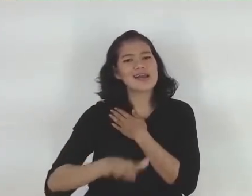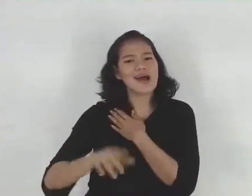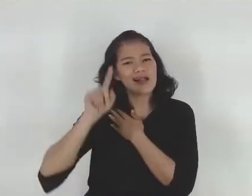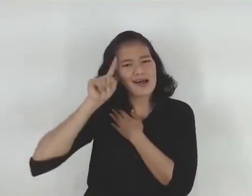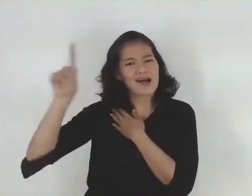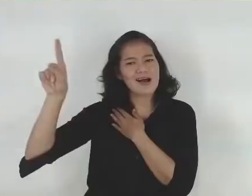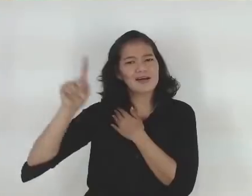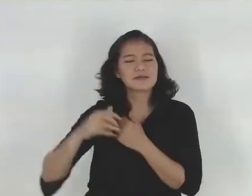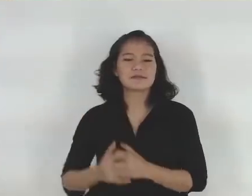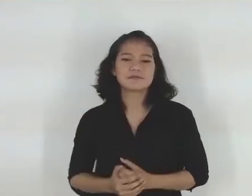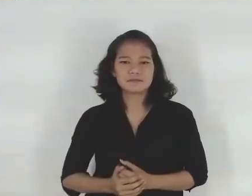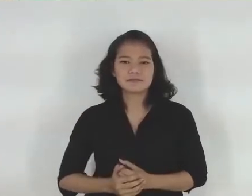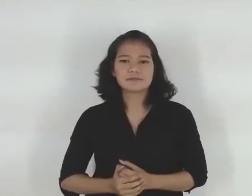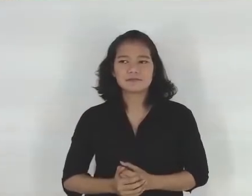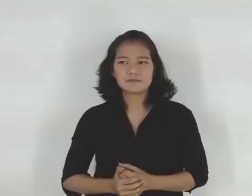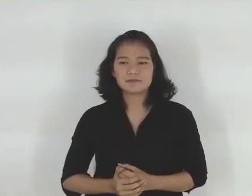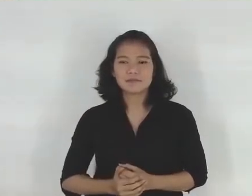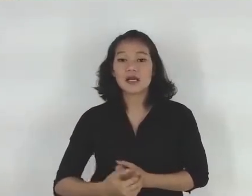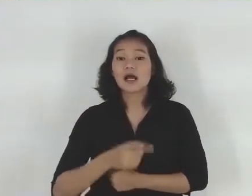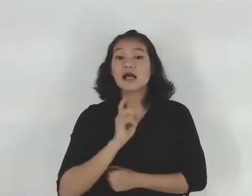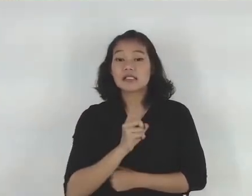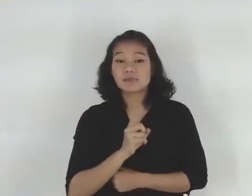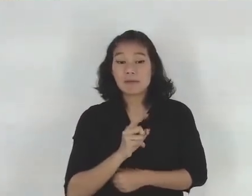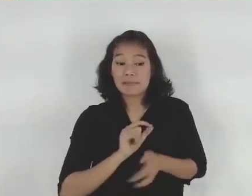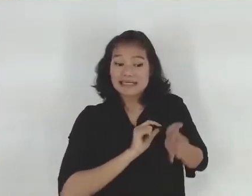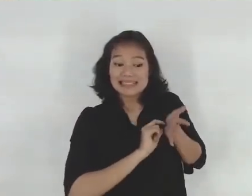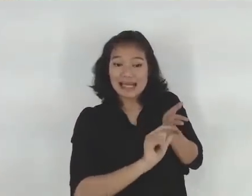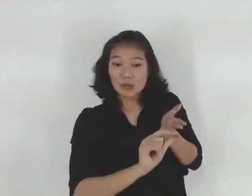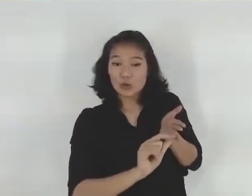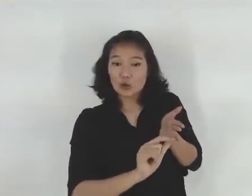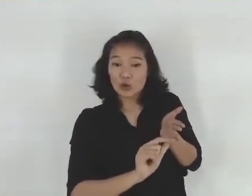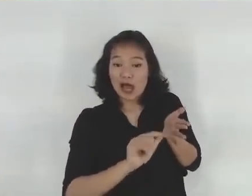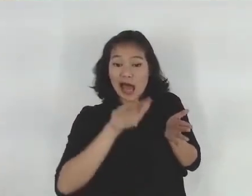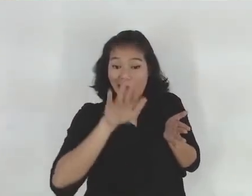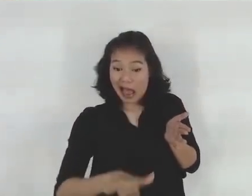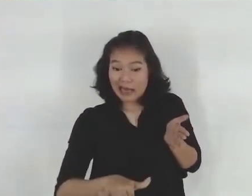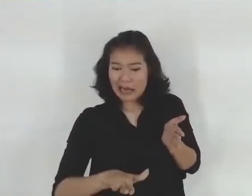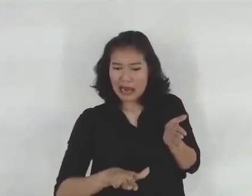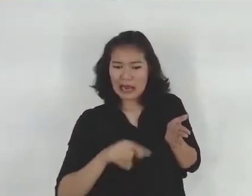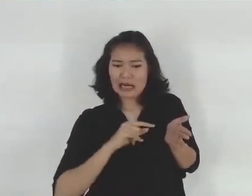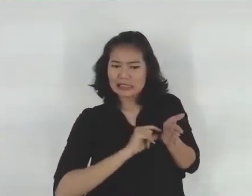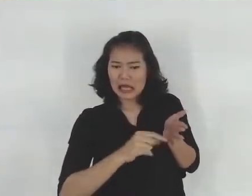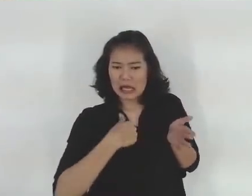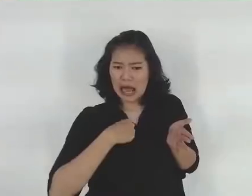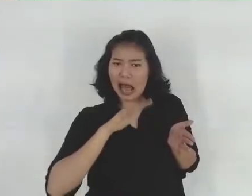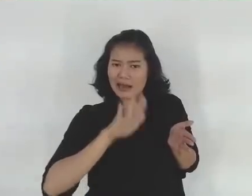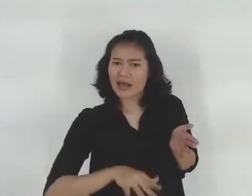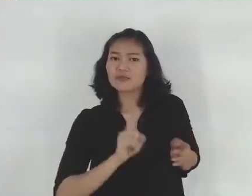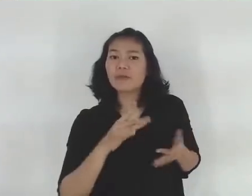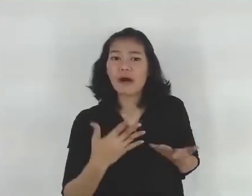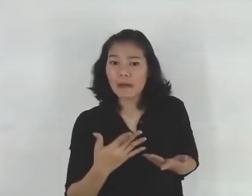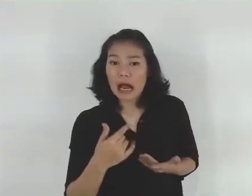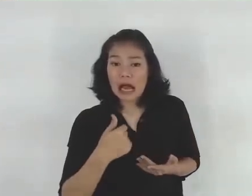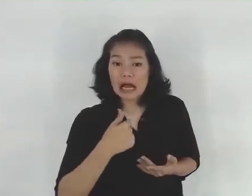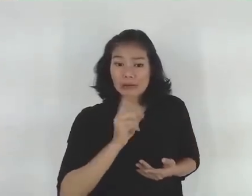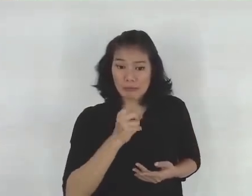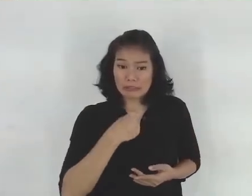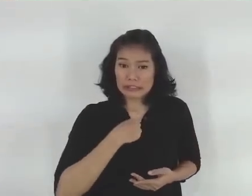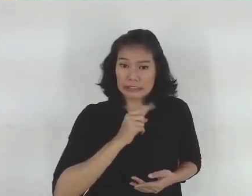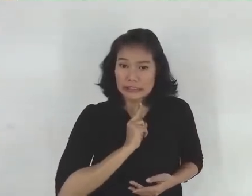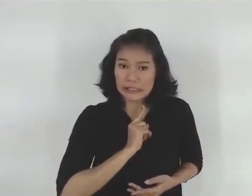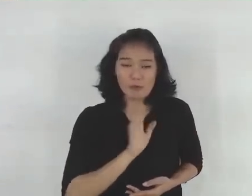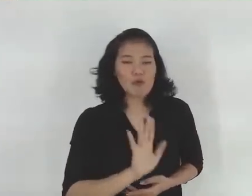Allah terlebih karena status anak ini bukan karena kita maka sambutlah dengan